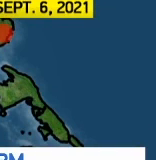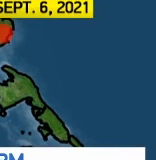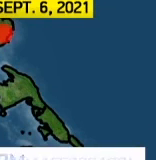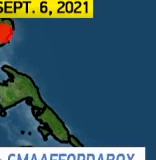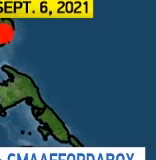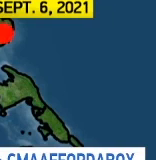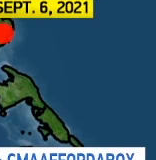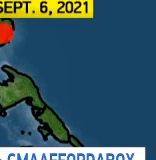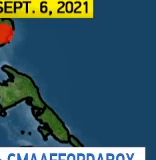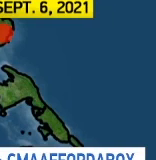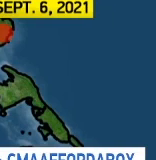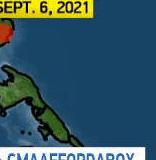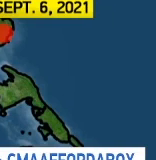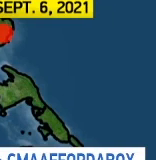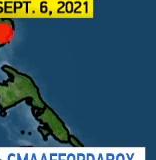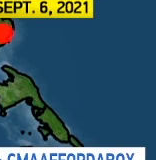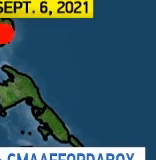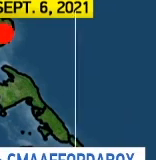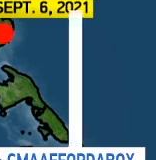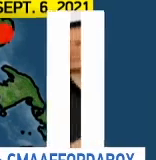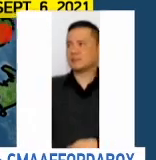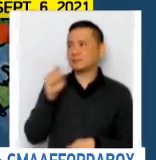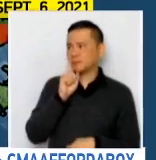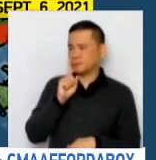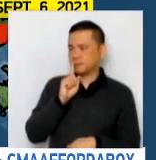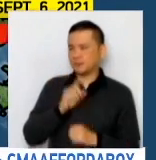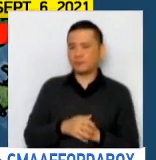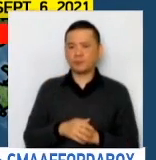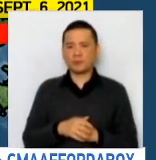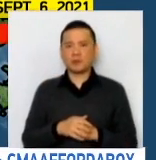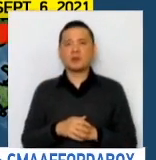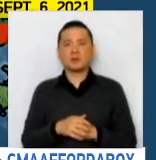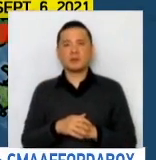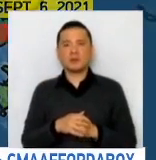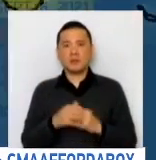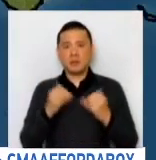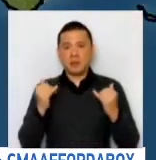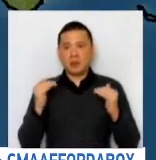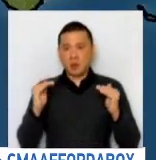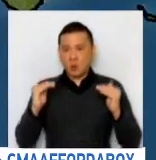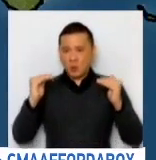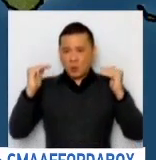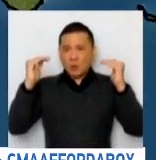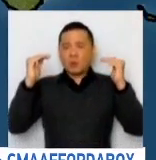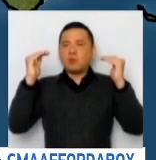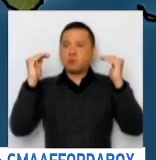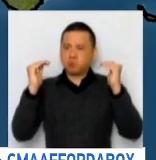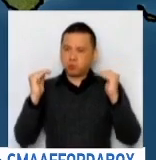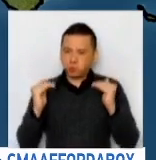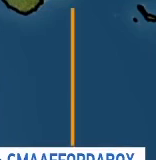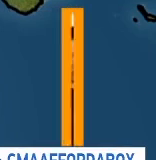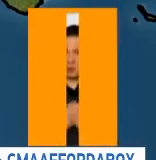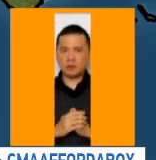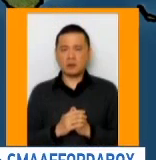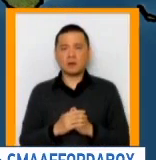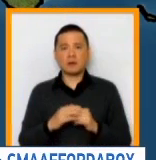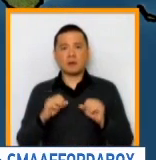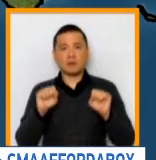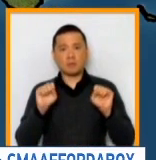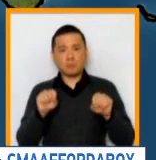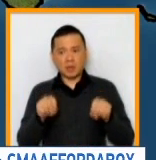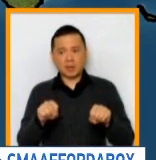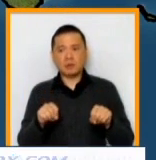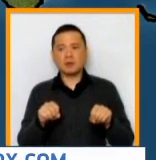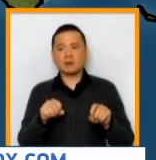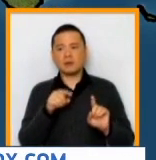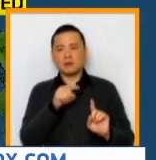dyan, no? Sa ngayon, nasa severe tropical storm category ito at hindi rin natin nirurule out na posible pa itong humina habang